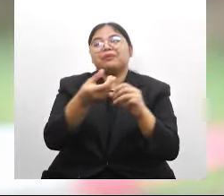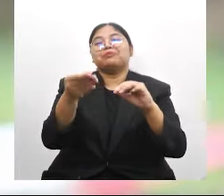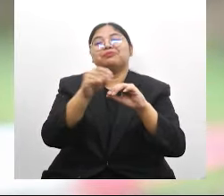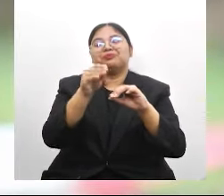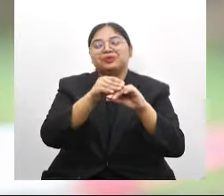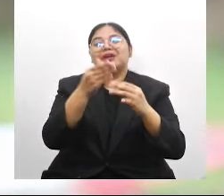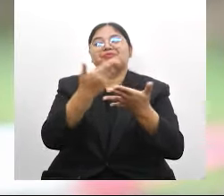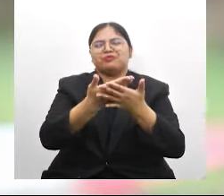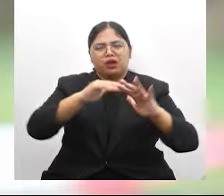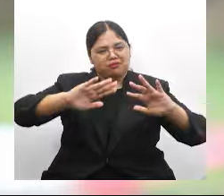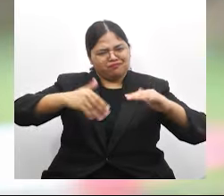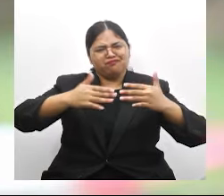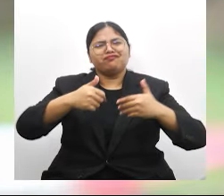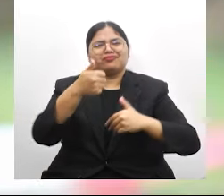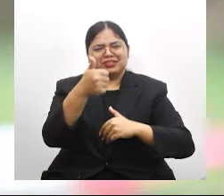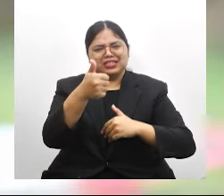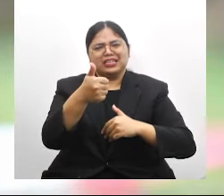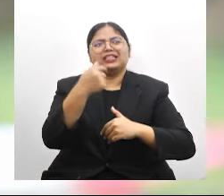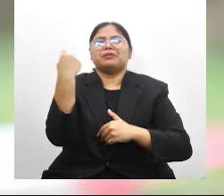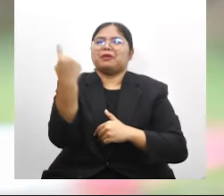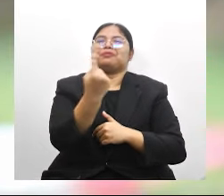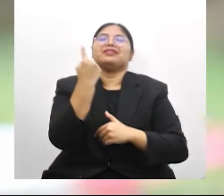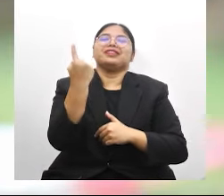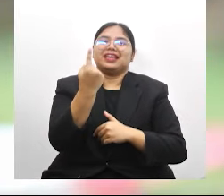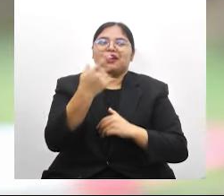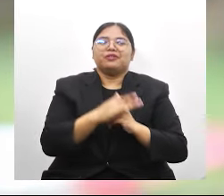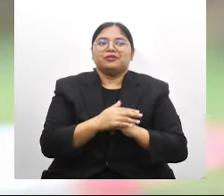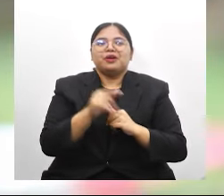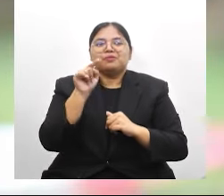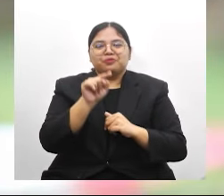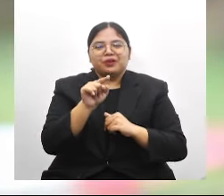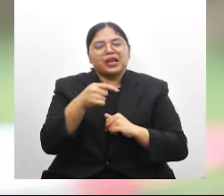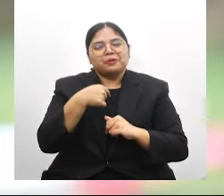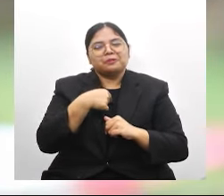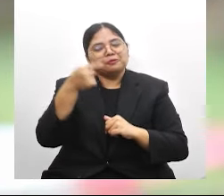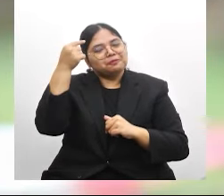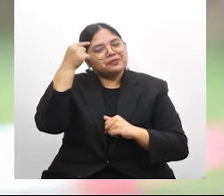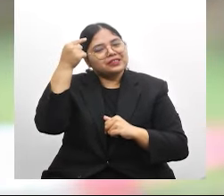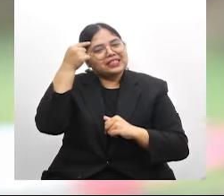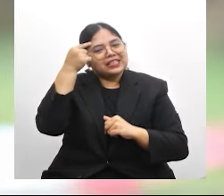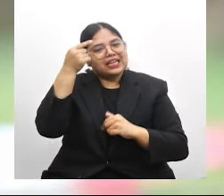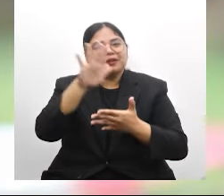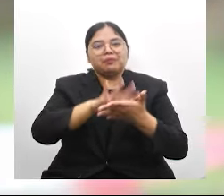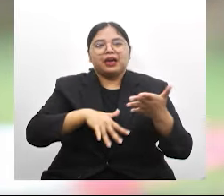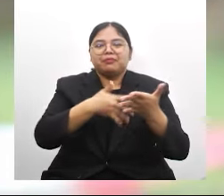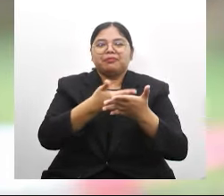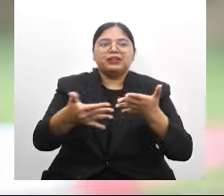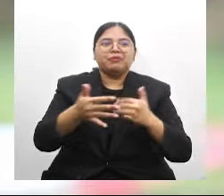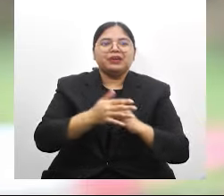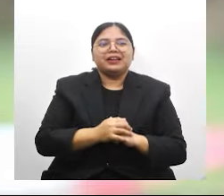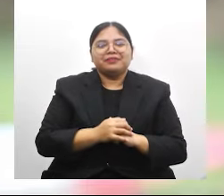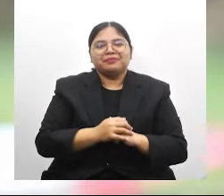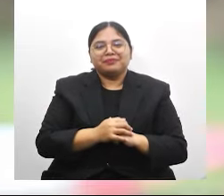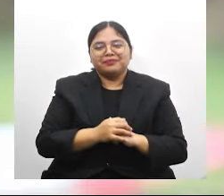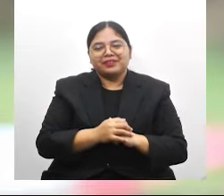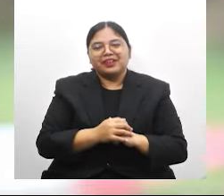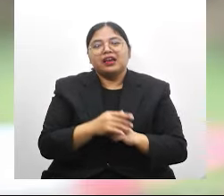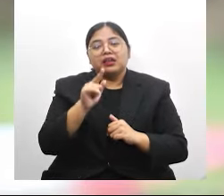ได้ดีมากกับการท่องเที่ยวนะครับก็นี่คือเป็นปัจจัยหลักที่ผมหนึ่งในผู้การนะครับเล็งเห็นความสำคัญกับ